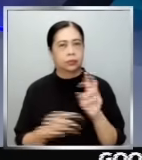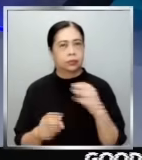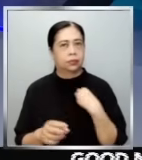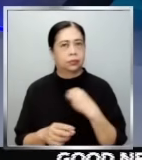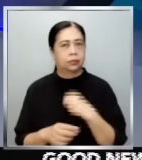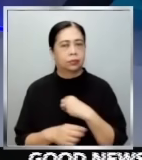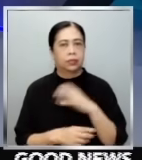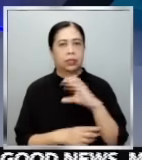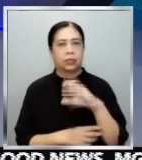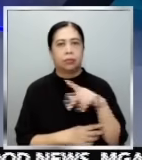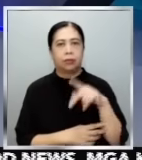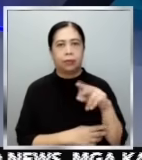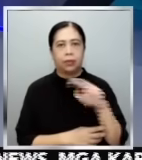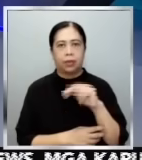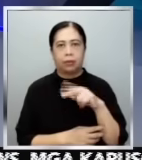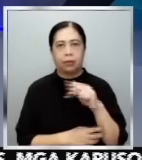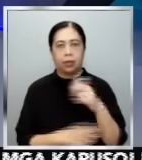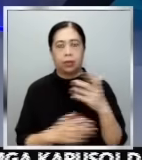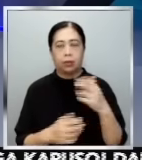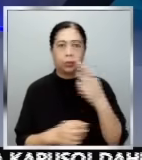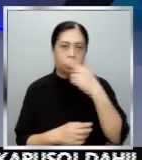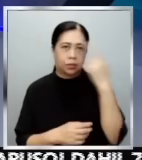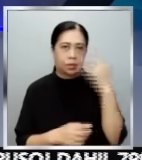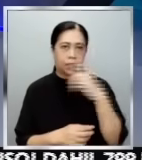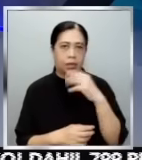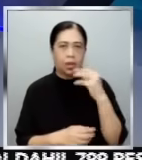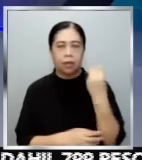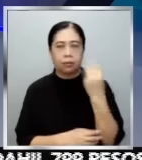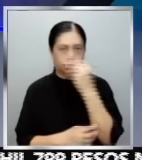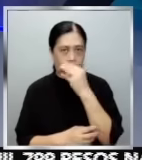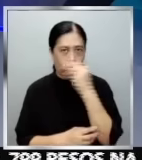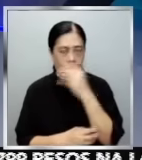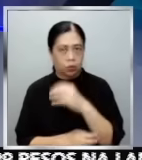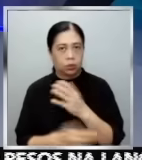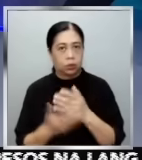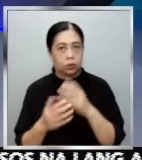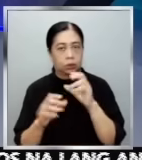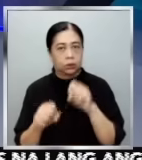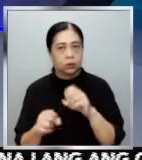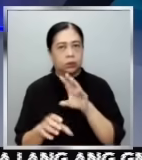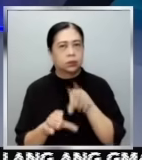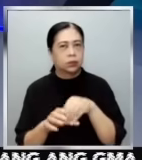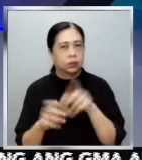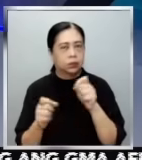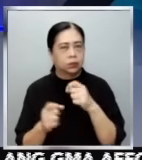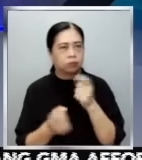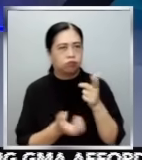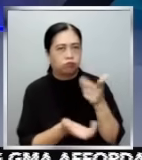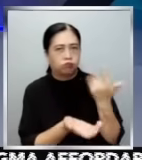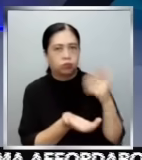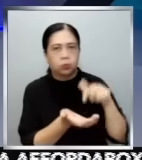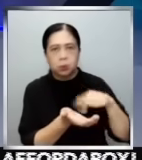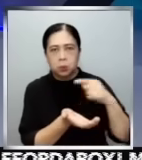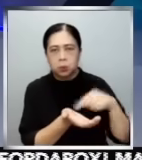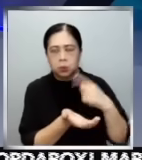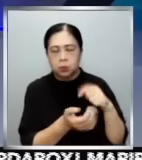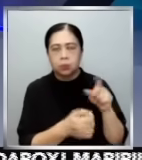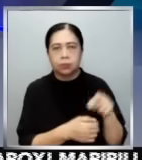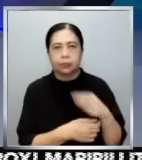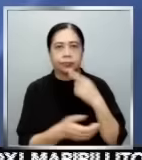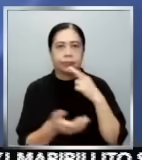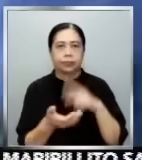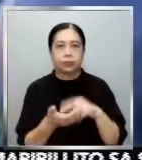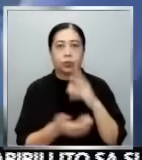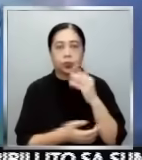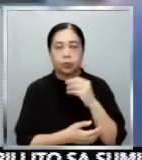NPA si rizal at Mindoro ilan sa mga nahuli sang koto manoa pangingikil yan ang tinutukan ni marisol